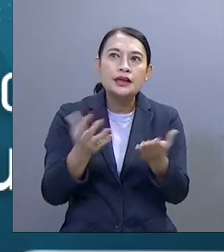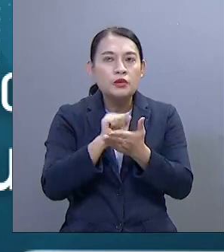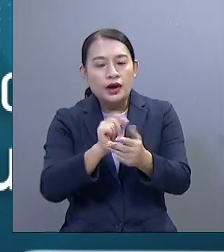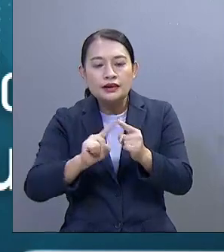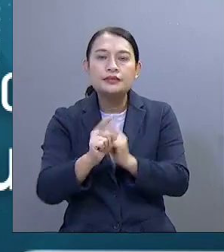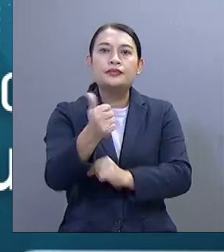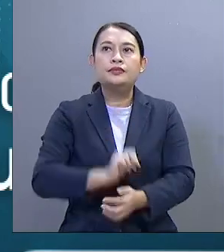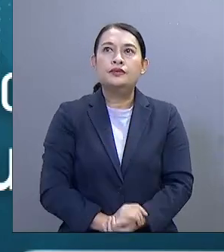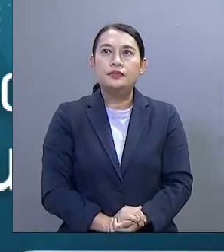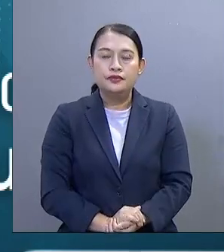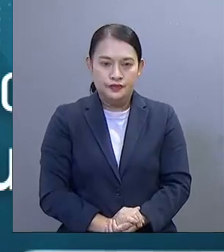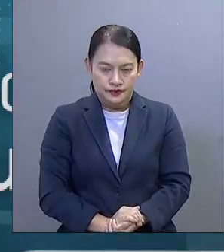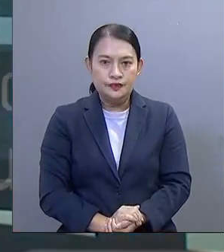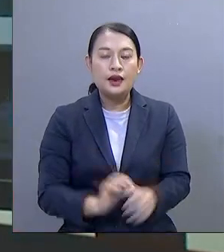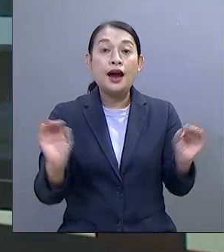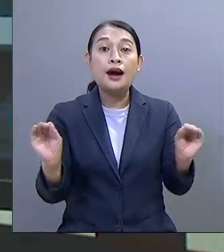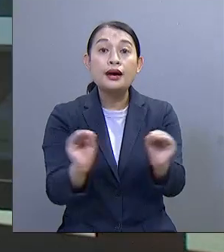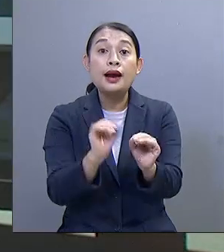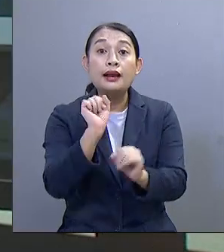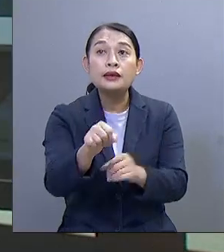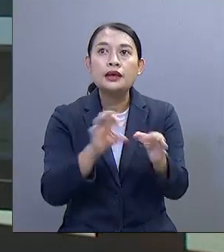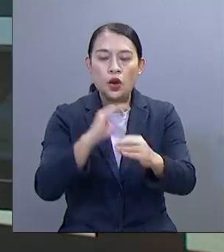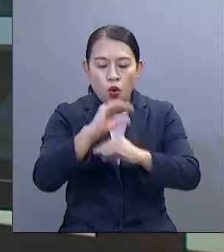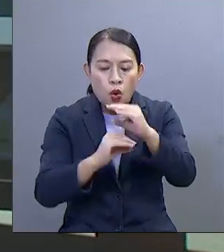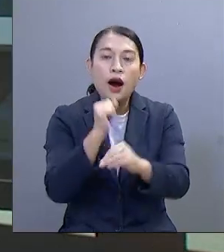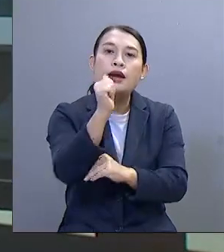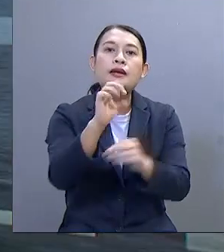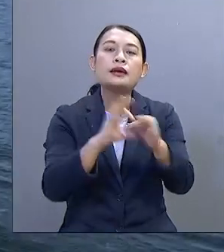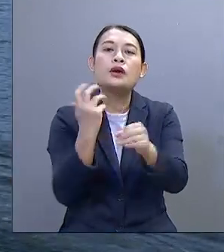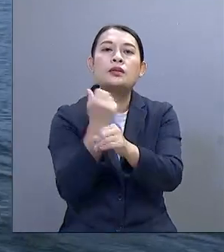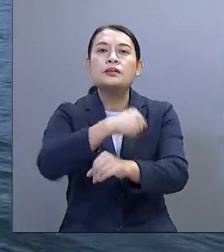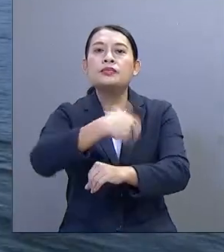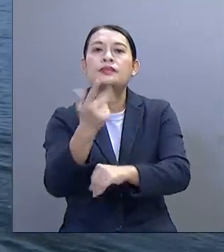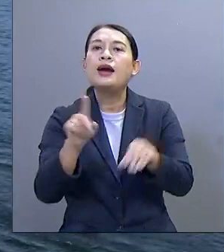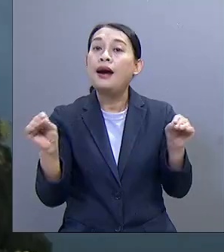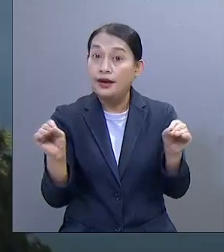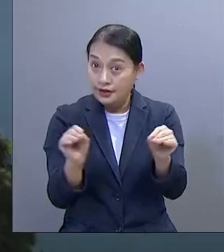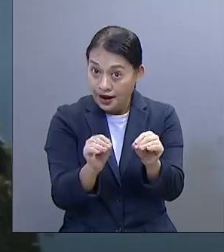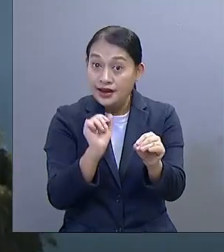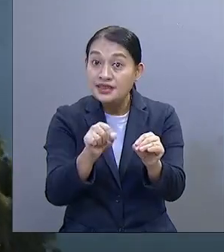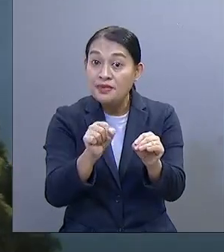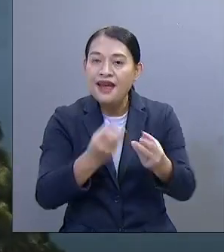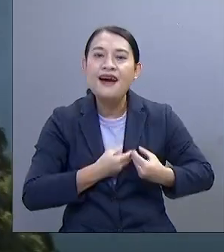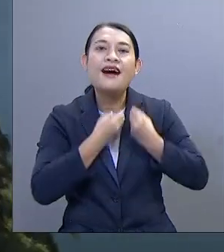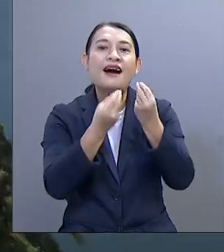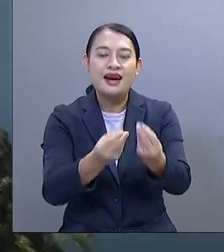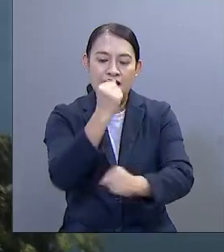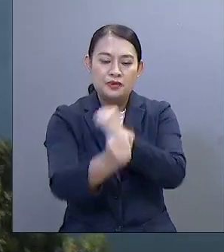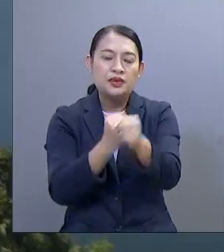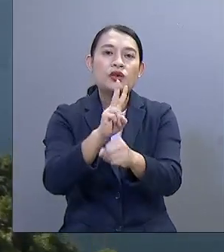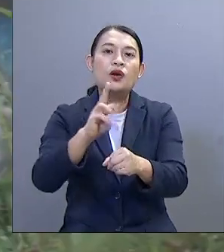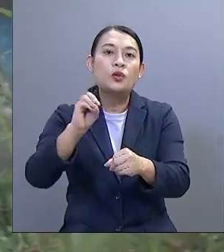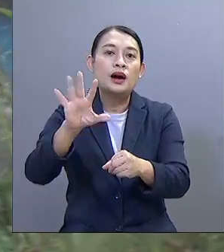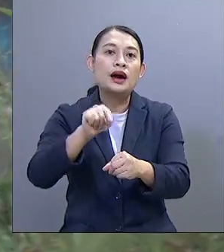ใกล้เข้มาแล้วนะคะ สำรบโครงการด ๆ ที่ไยPBS จดขึ้นค่ะมอบไอุ่นรกและห่งยายปี 2565